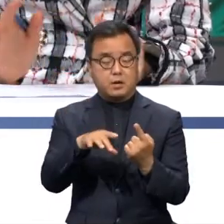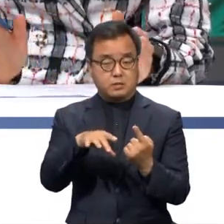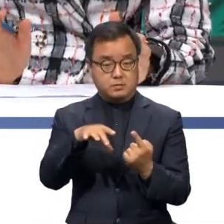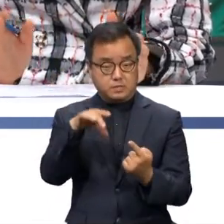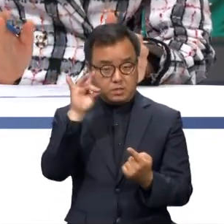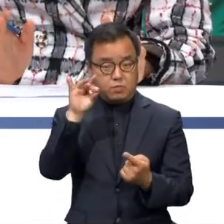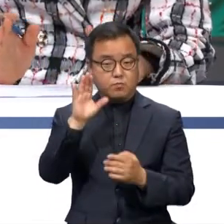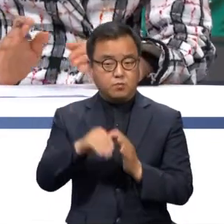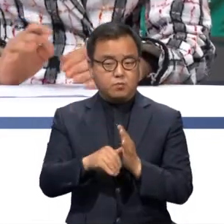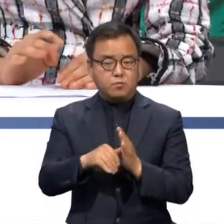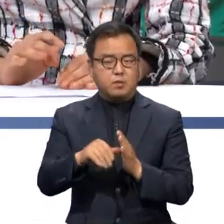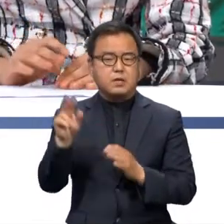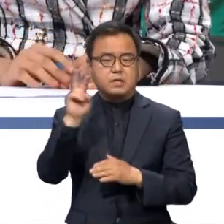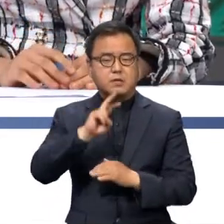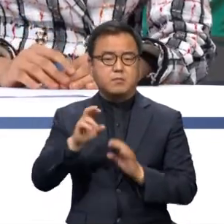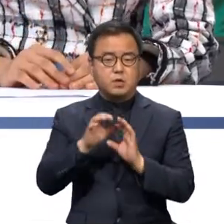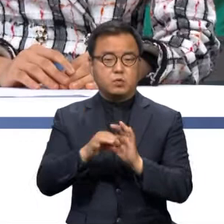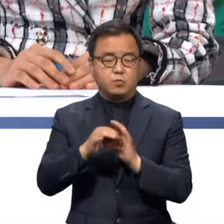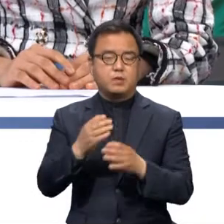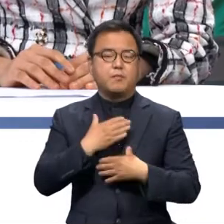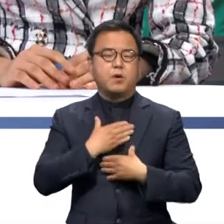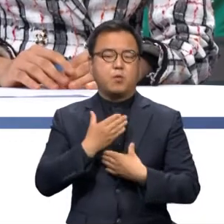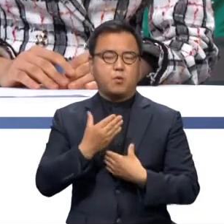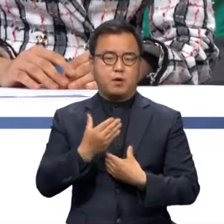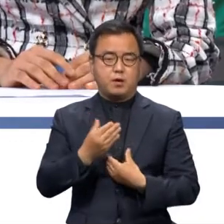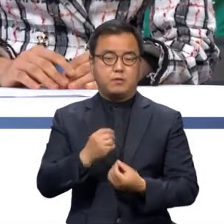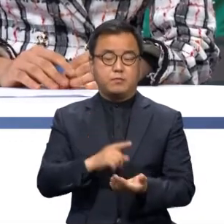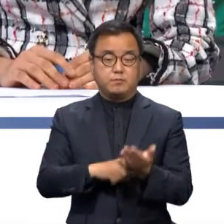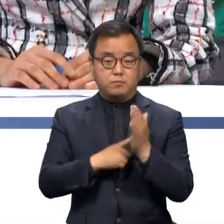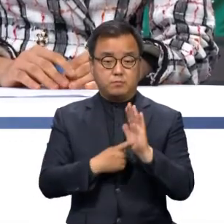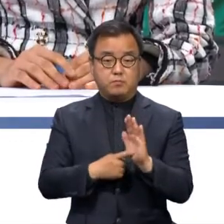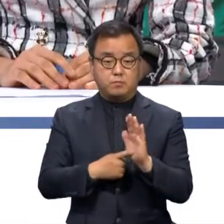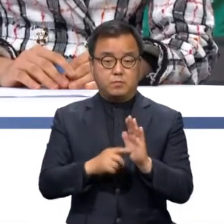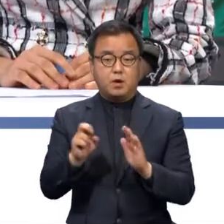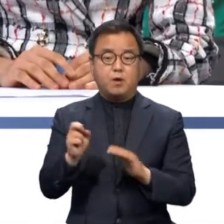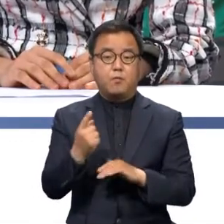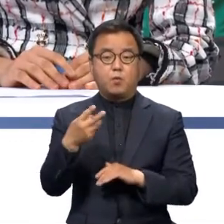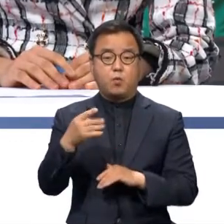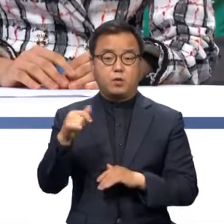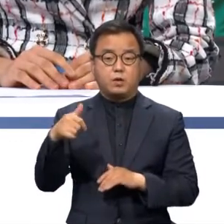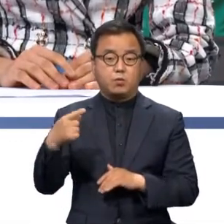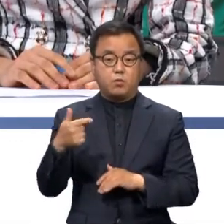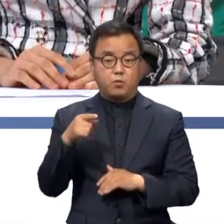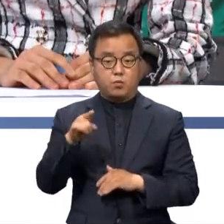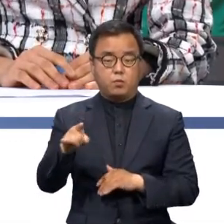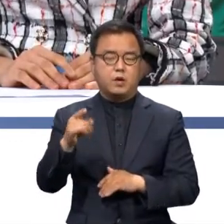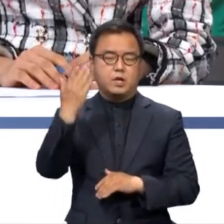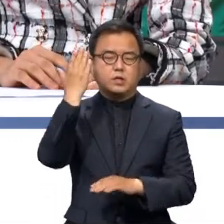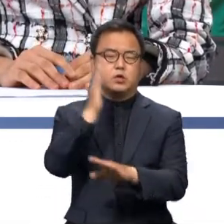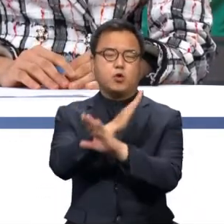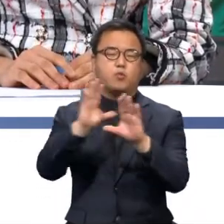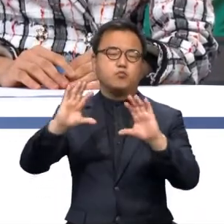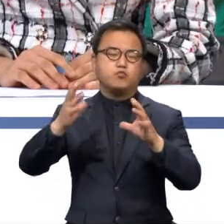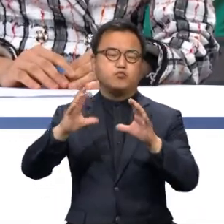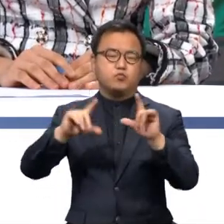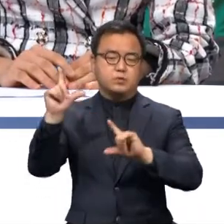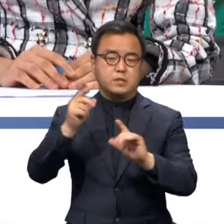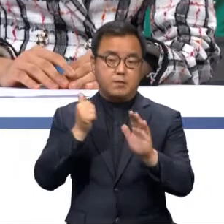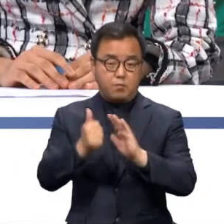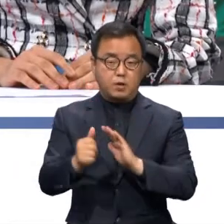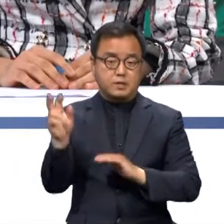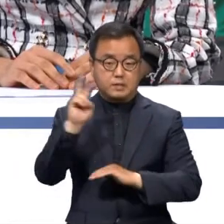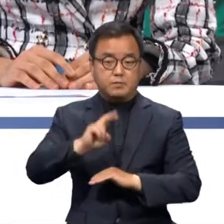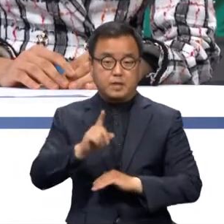자체가 평화를 의미하는 수단이 되었죠. 모리꼬네 스스로도 이 곡을 두고 천국을 상징하는 음악이라고 했습니다.